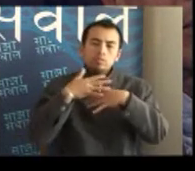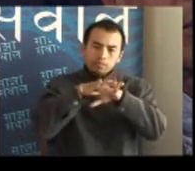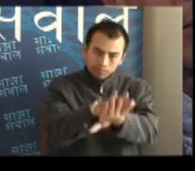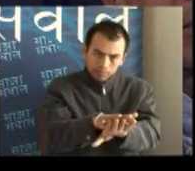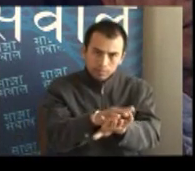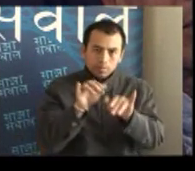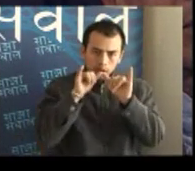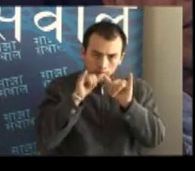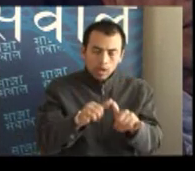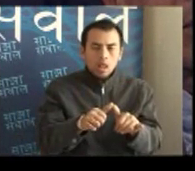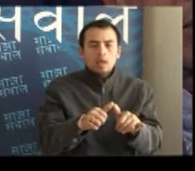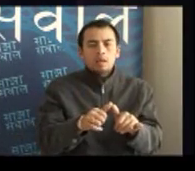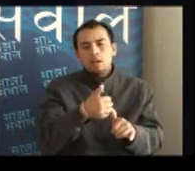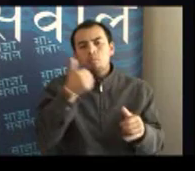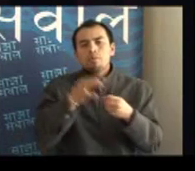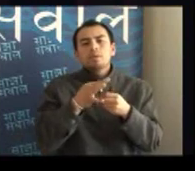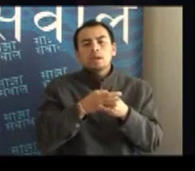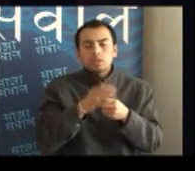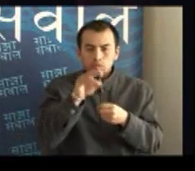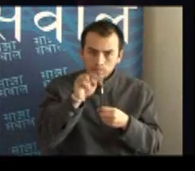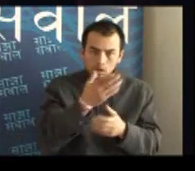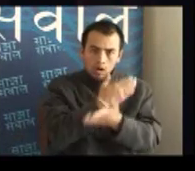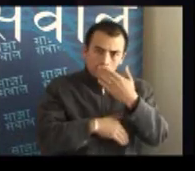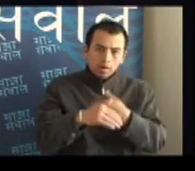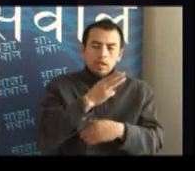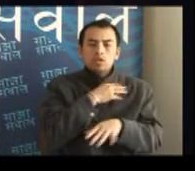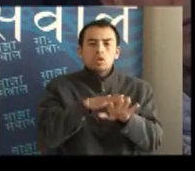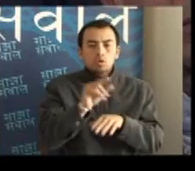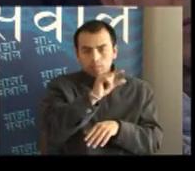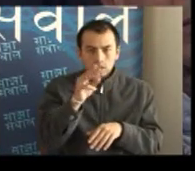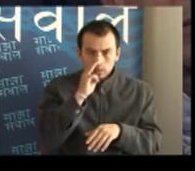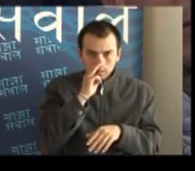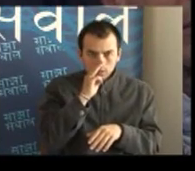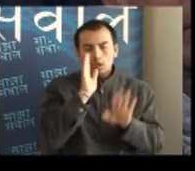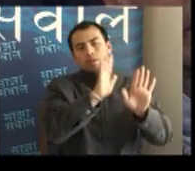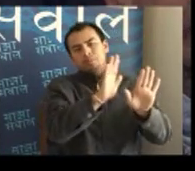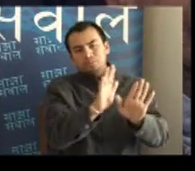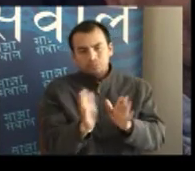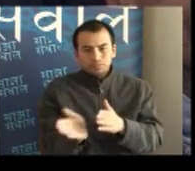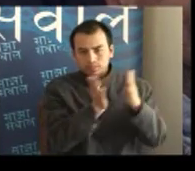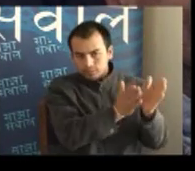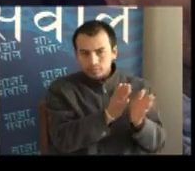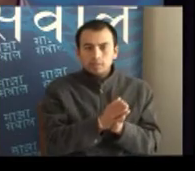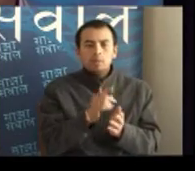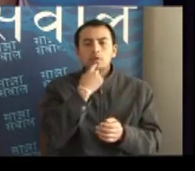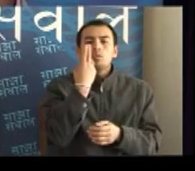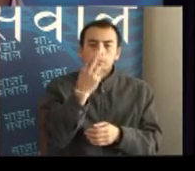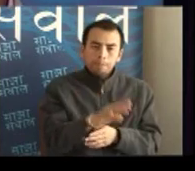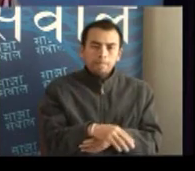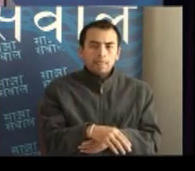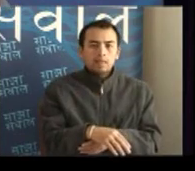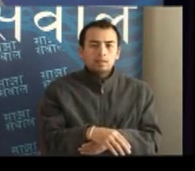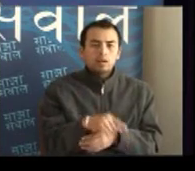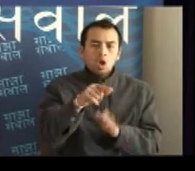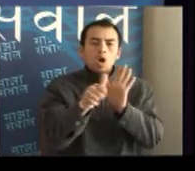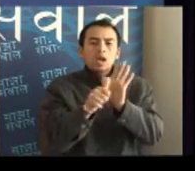प्रभावीकरण गर्ने उचित व्यवस्था हुनु पऱ्यो। अपाङ्गता भएका नागरिकहरूको सवालमा त्यस मैले यहीँनिर रोकेँ तपाईँले भन्नुभयो